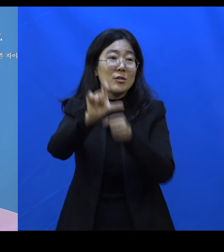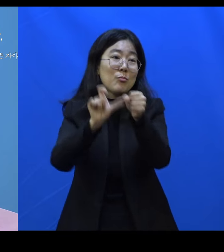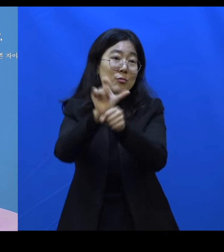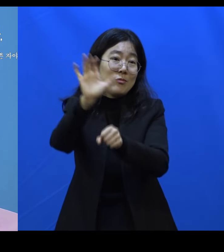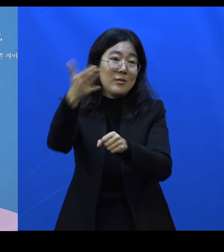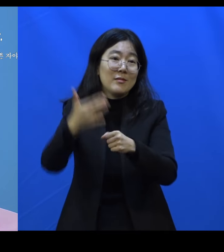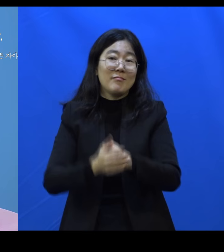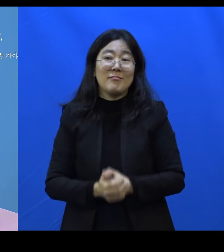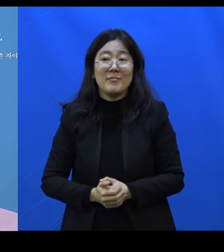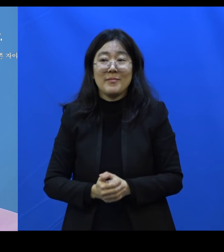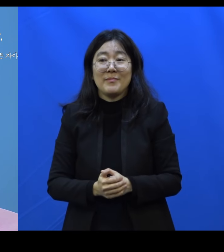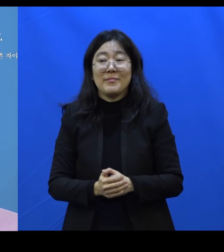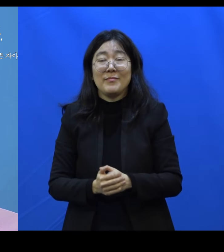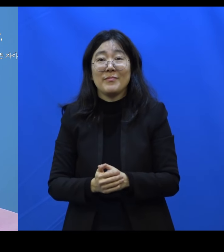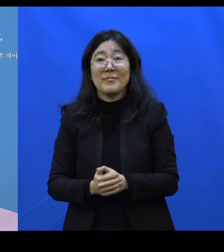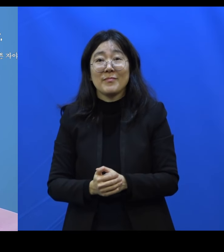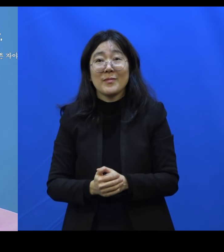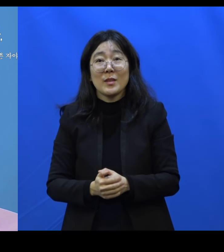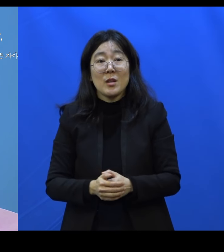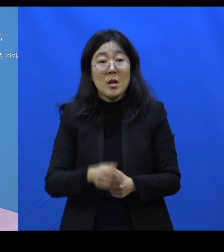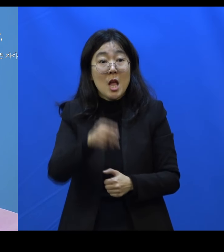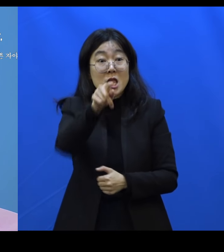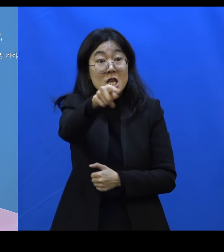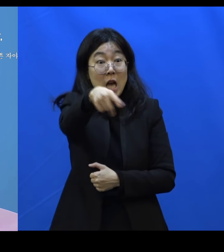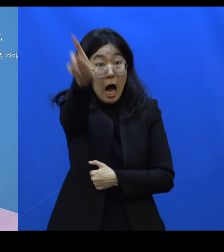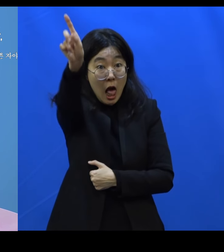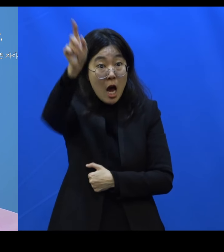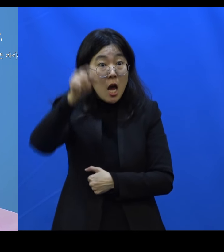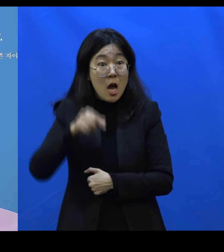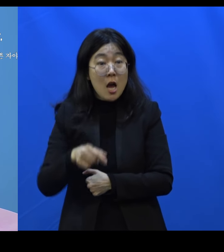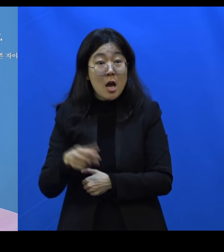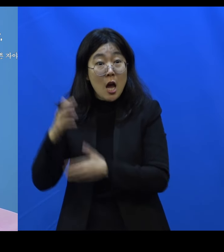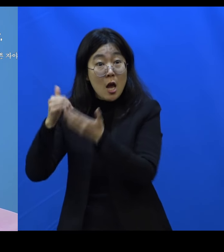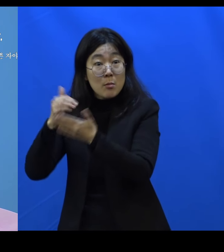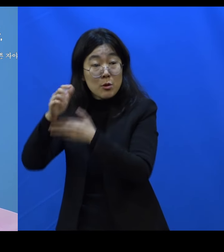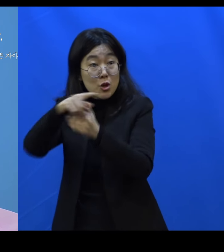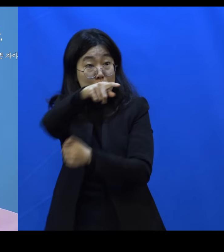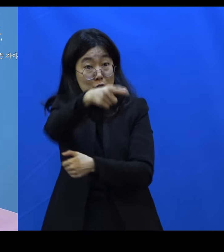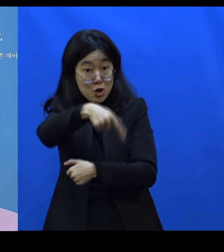가자는 거예요, 여러분. 네가 가라 이게 아니에요, 여러분.